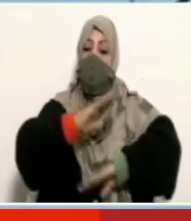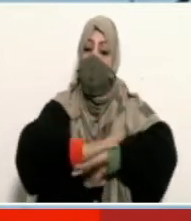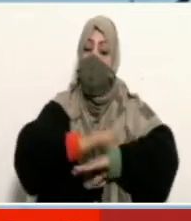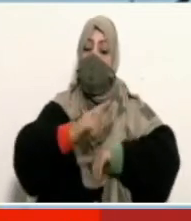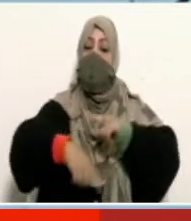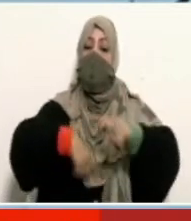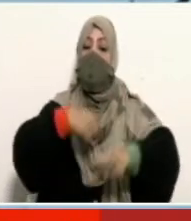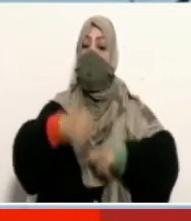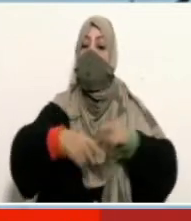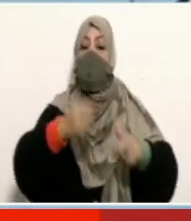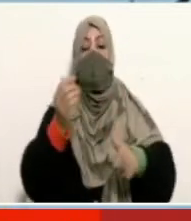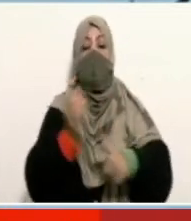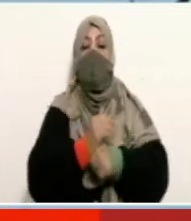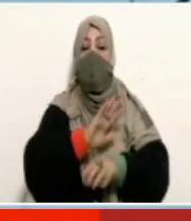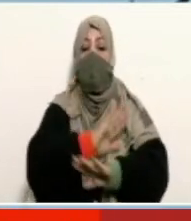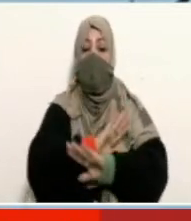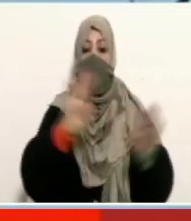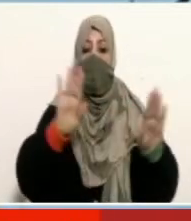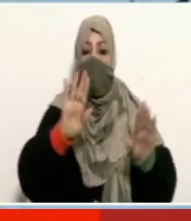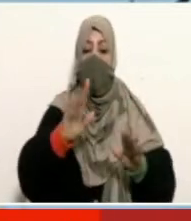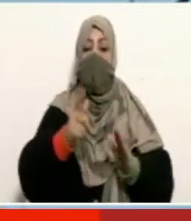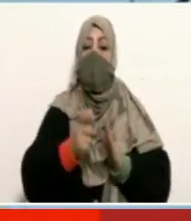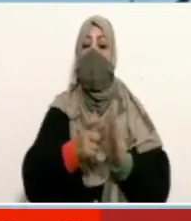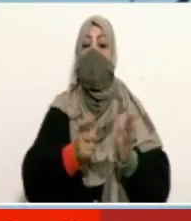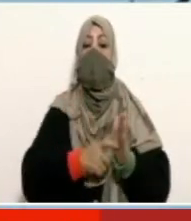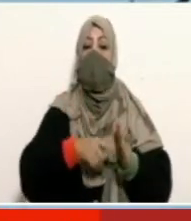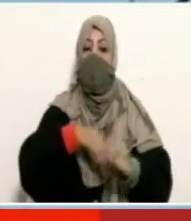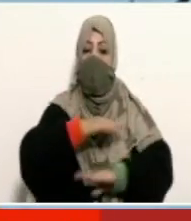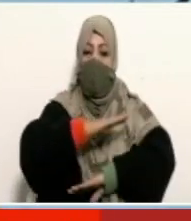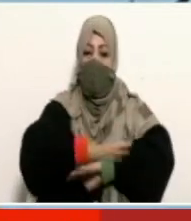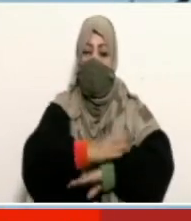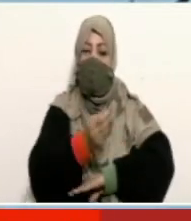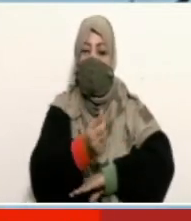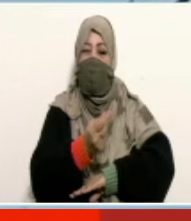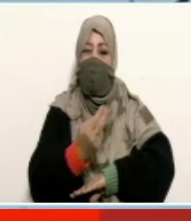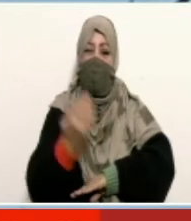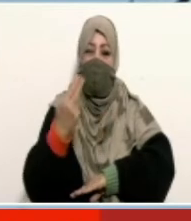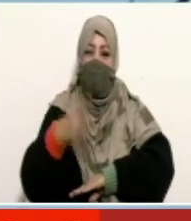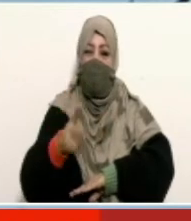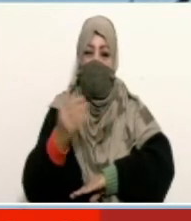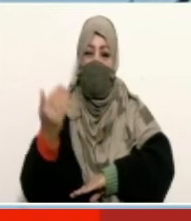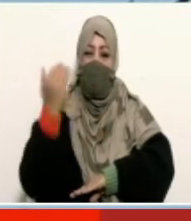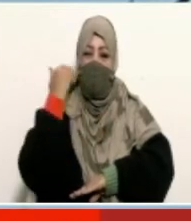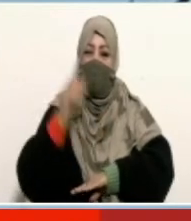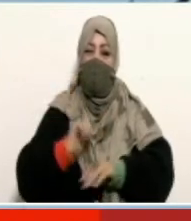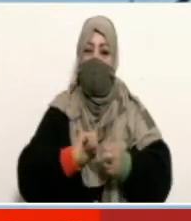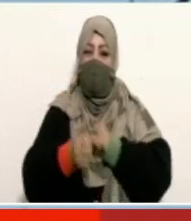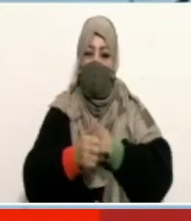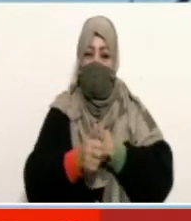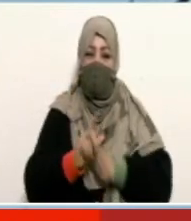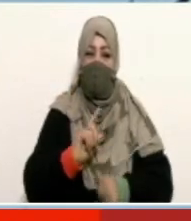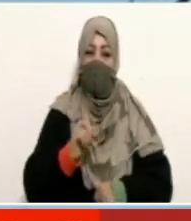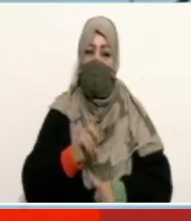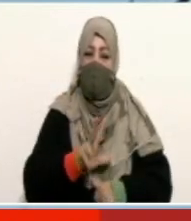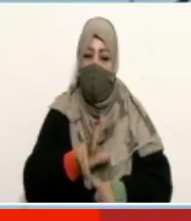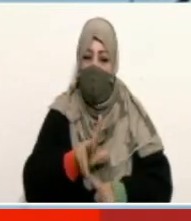الزوجية، لا أن يكون أن يبيتا مثلا التلاعب ويبيتا مثلا